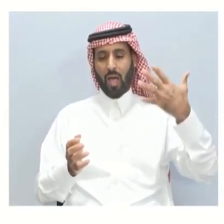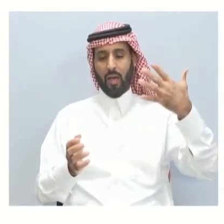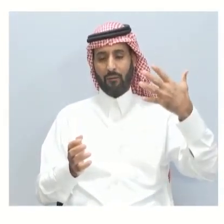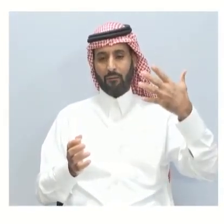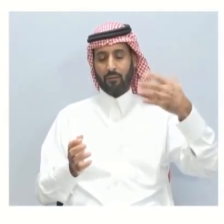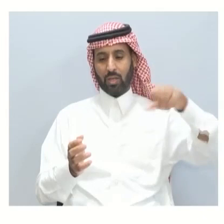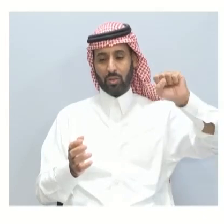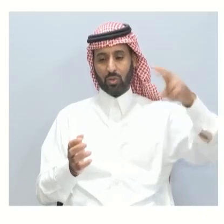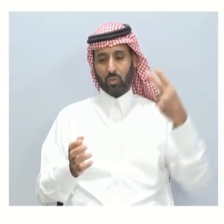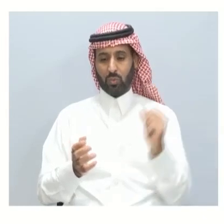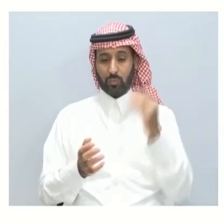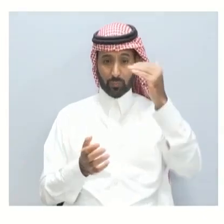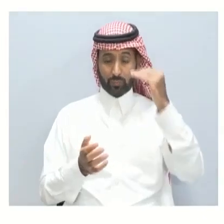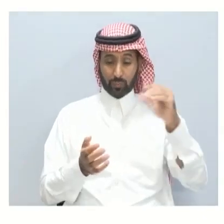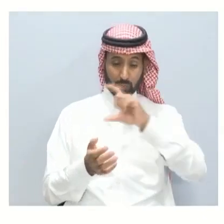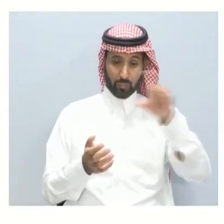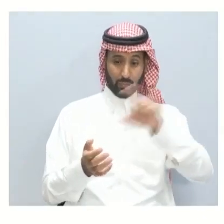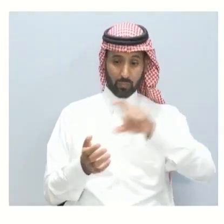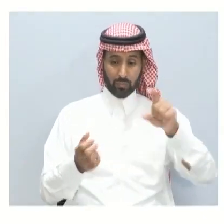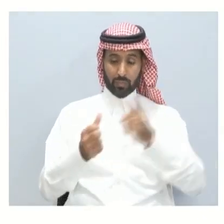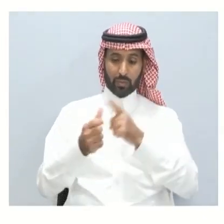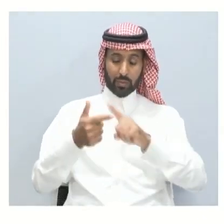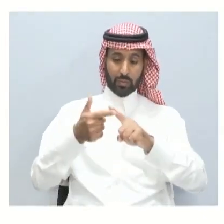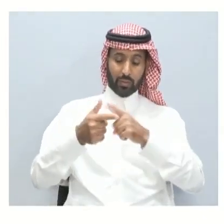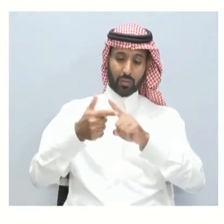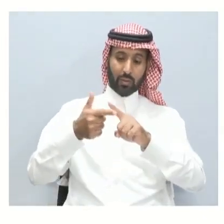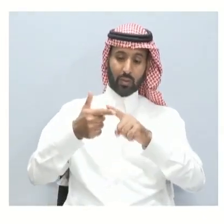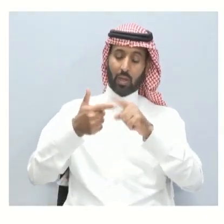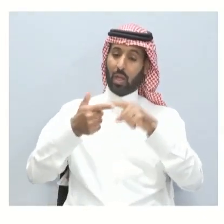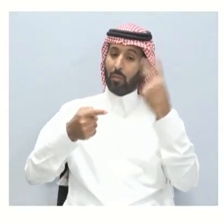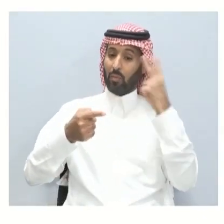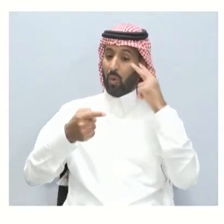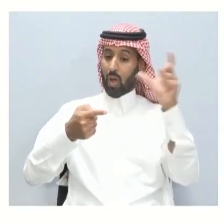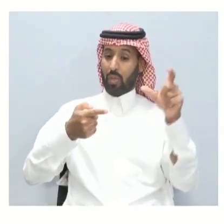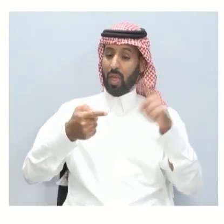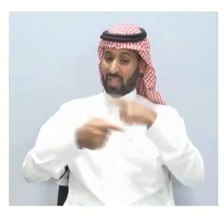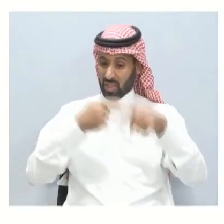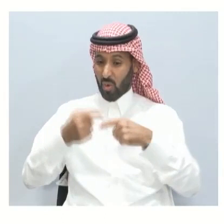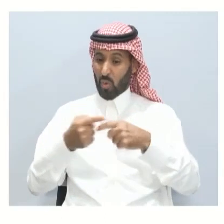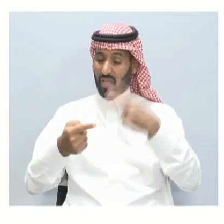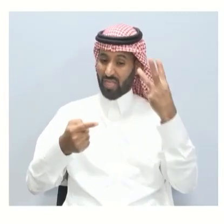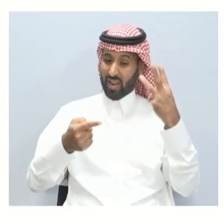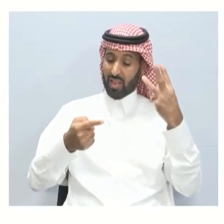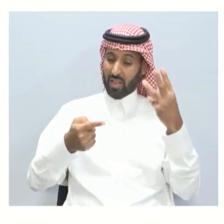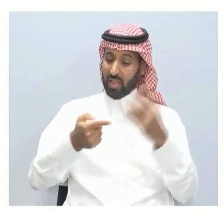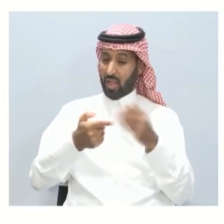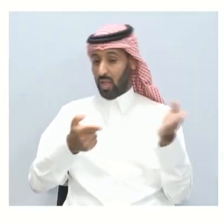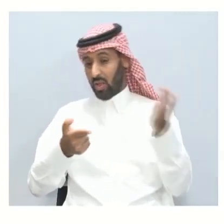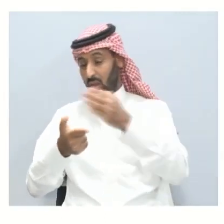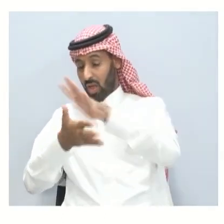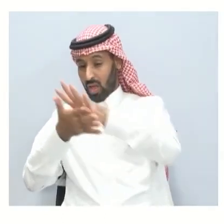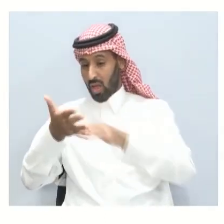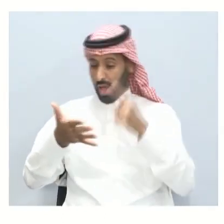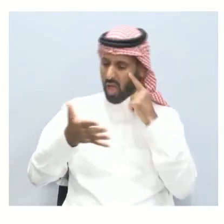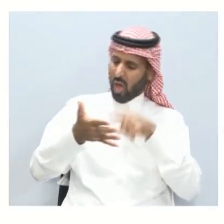العناصر العنصر الاول يقع في المجموعه الثانيه الدوره الثالثه اذهب الى الجدول